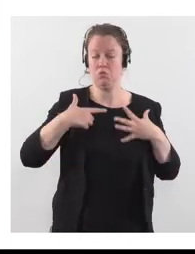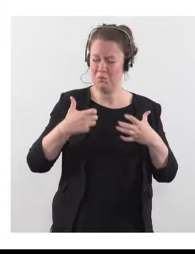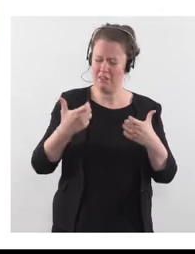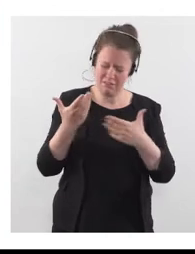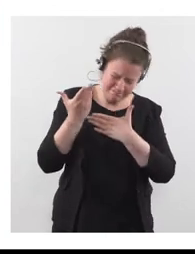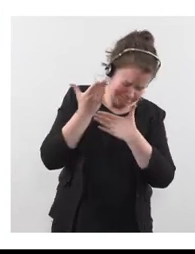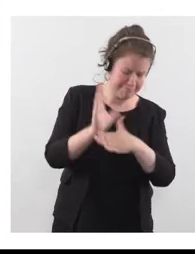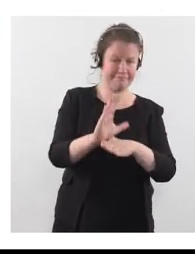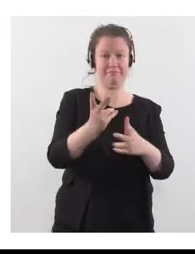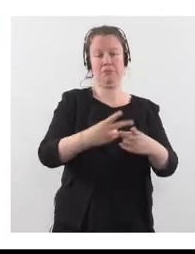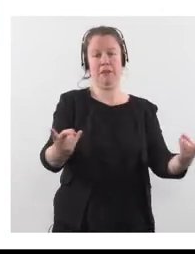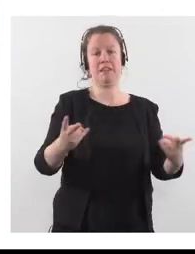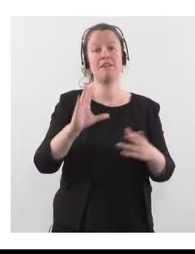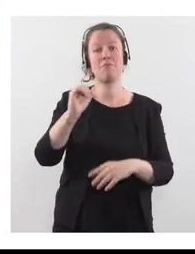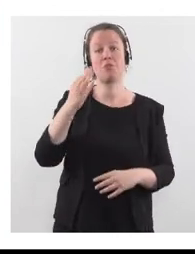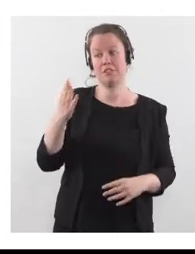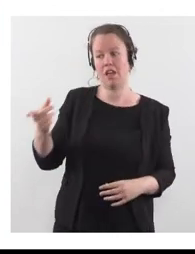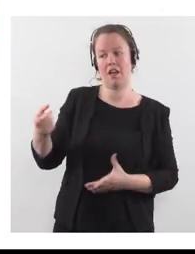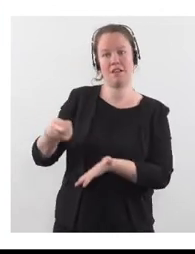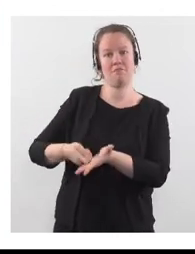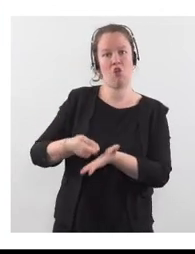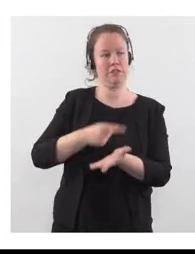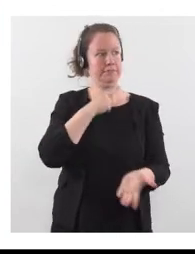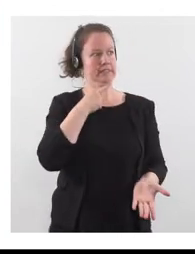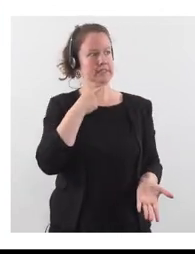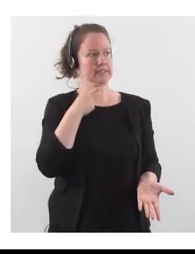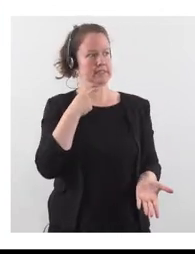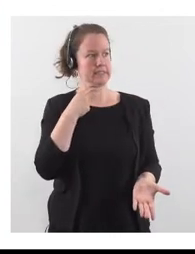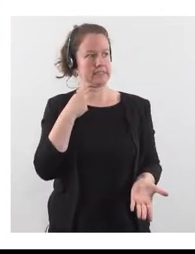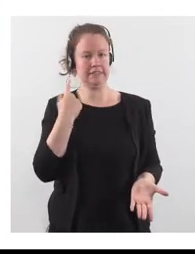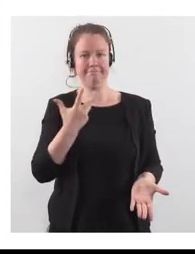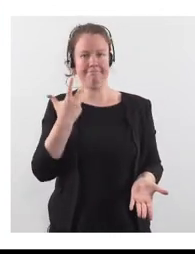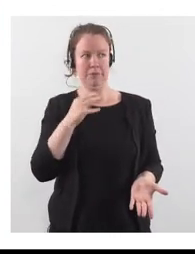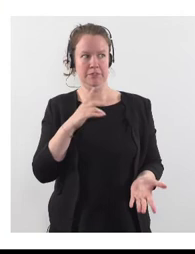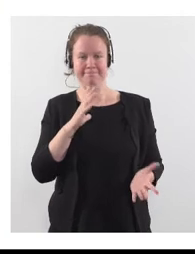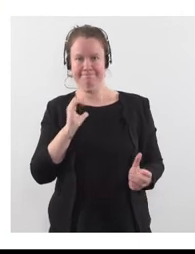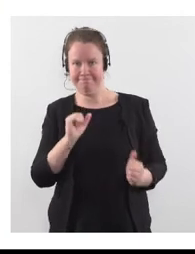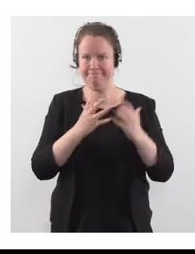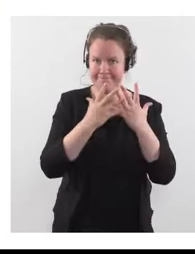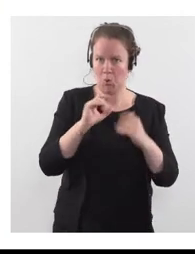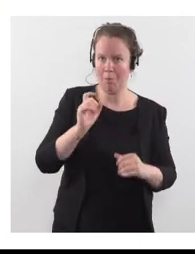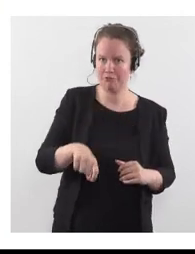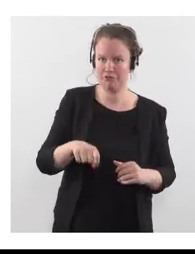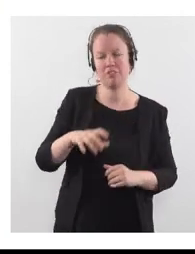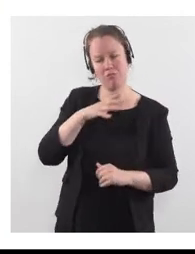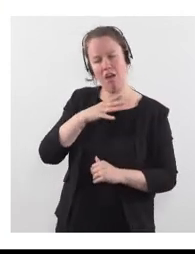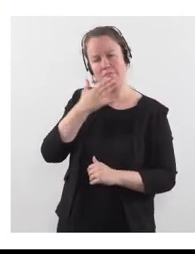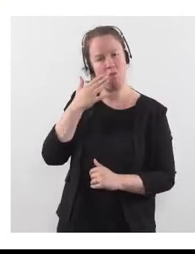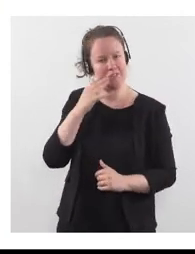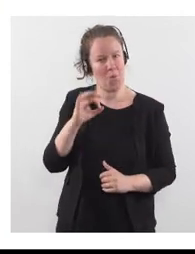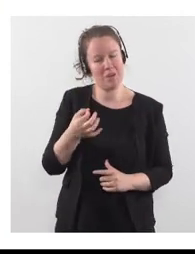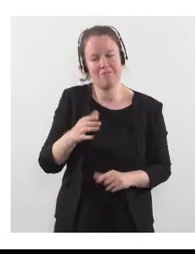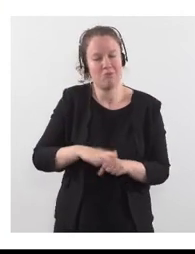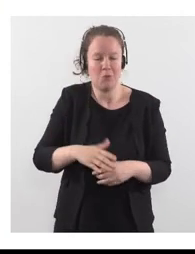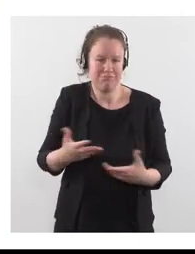possible. La banque n'avait aucun choix que de réagir dans une certaine mesure. Il y a eu des améliorations, mais ce n'était pas assez.